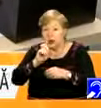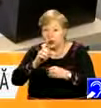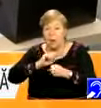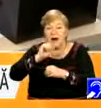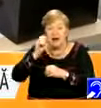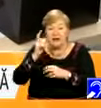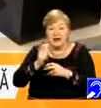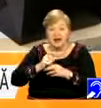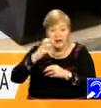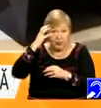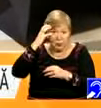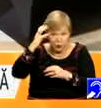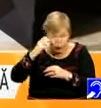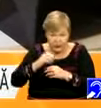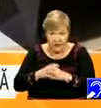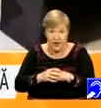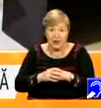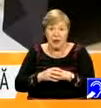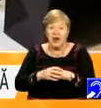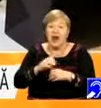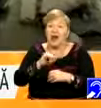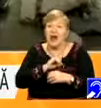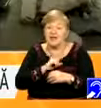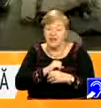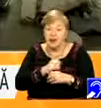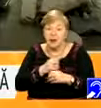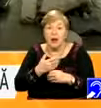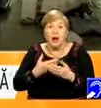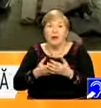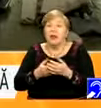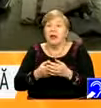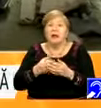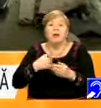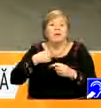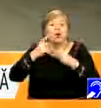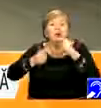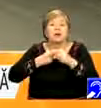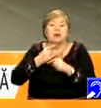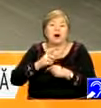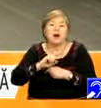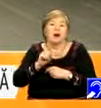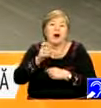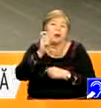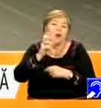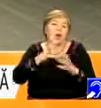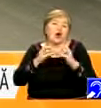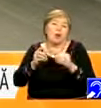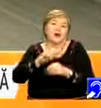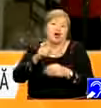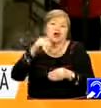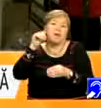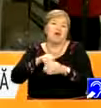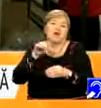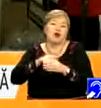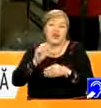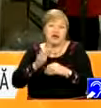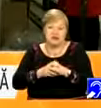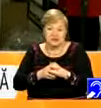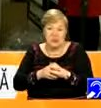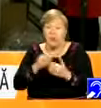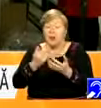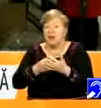din actuala coaliție guvernamentală se tem mai degrabă de impactul electoral, asta în condițiile în care există o pătură destul